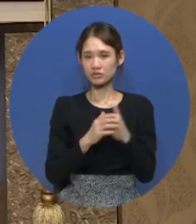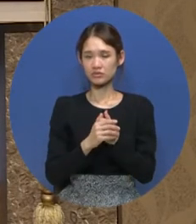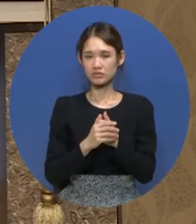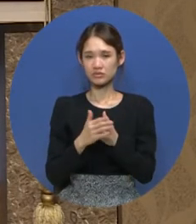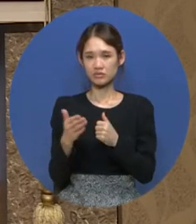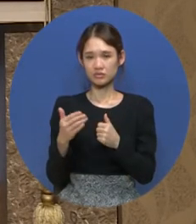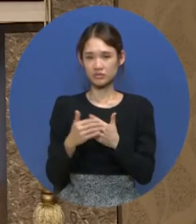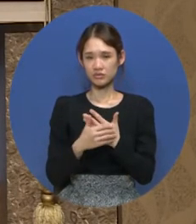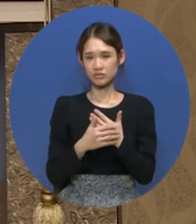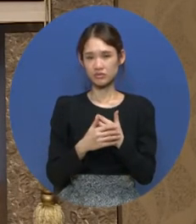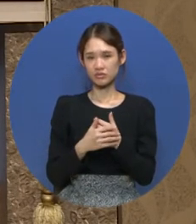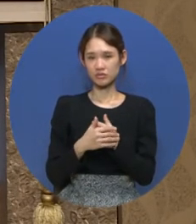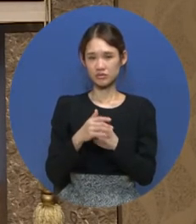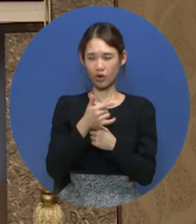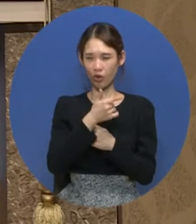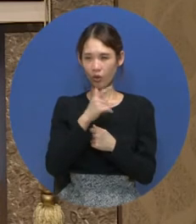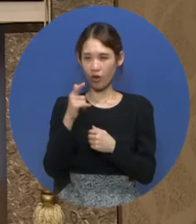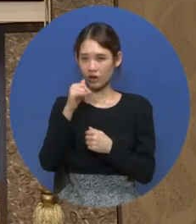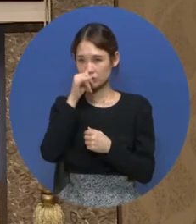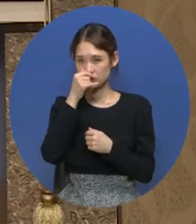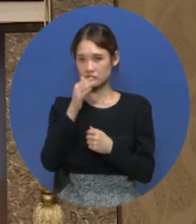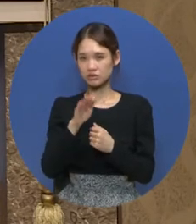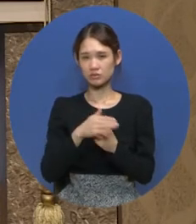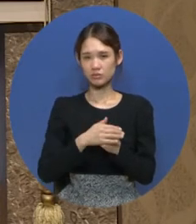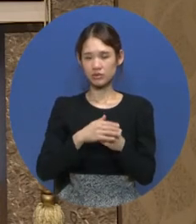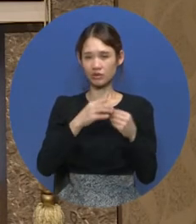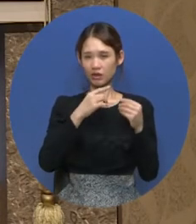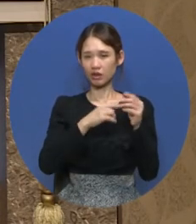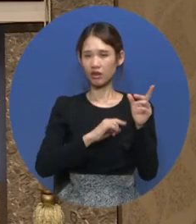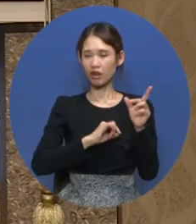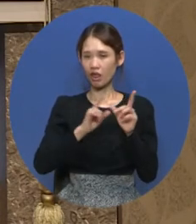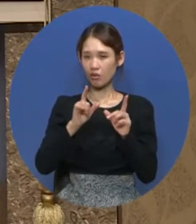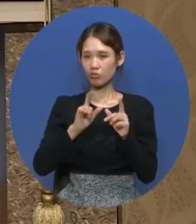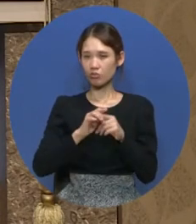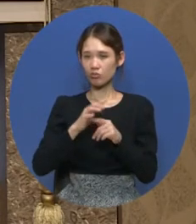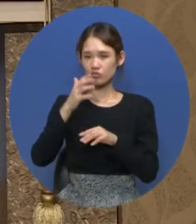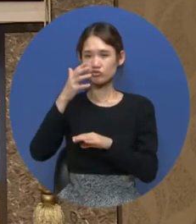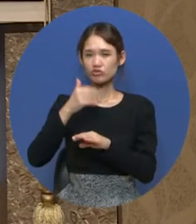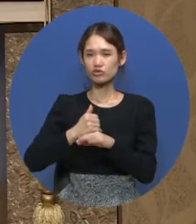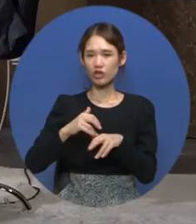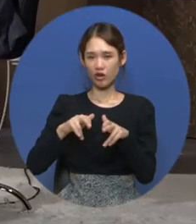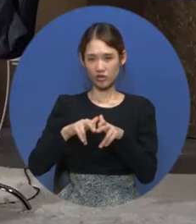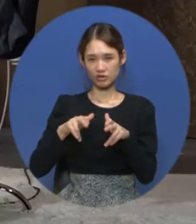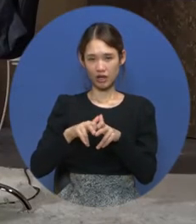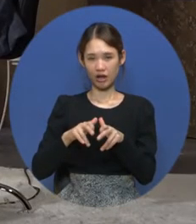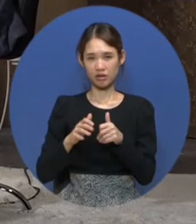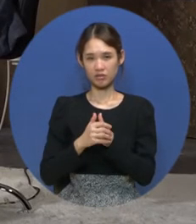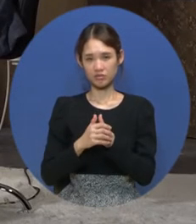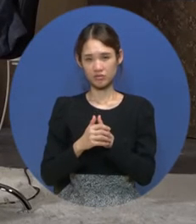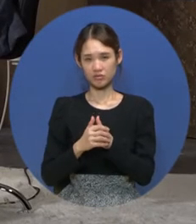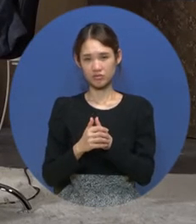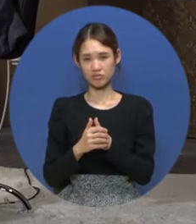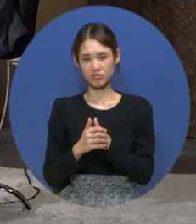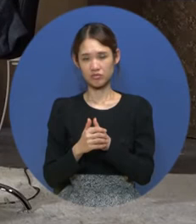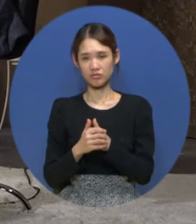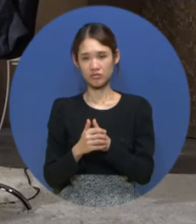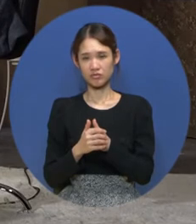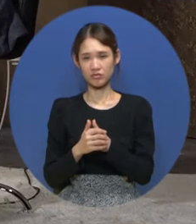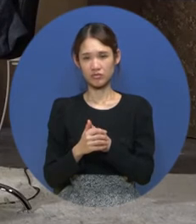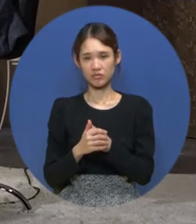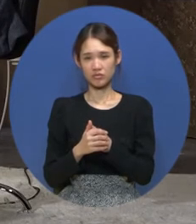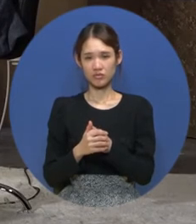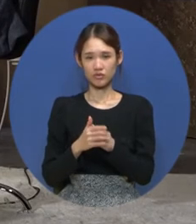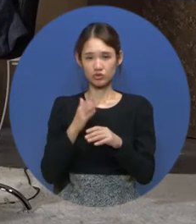여러 요인도 있지만 은 일단 후천 장애가 대부분 이라고 써있는 복이 있습니다 음 후천 장애가 대부분이다 그러거든요 이제